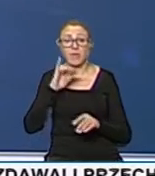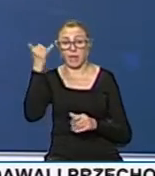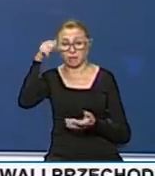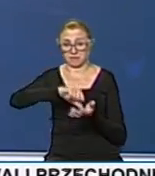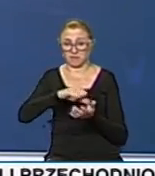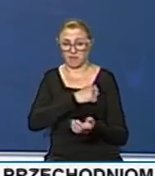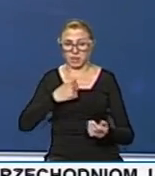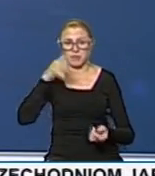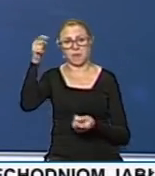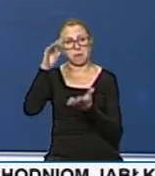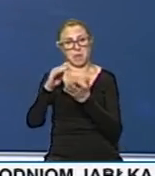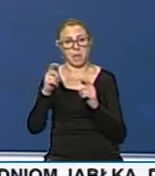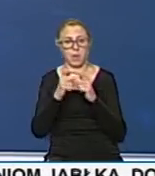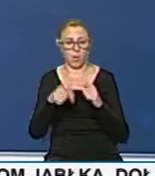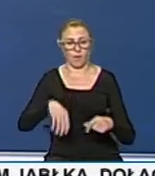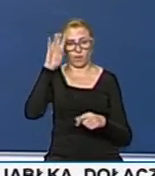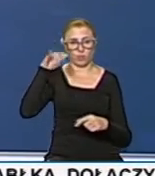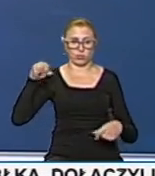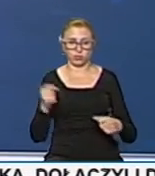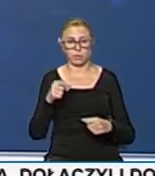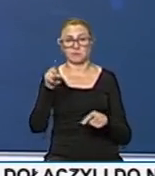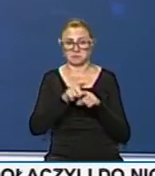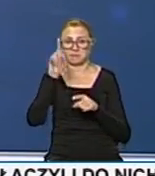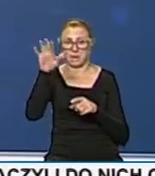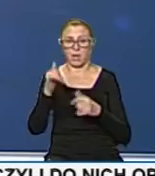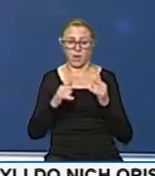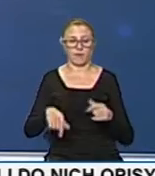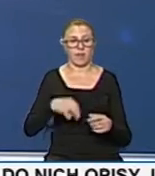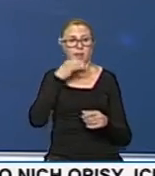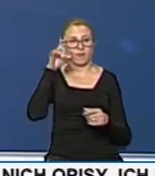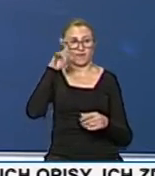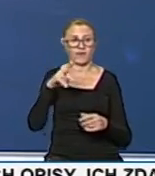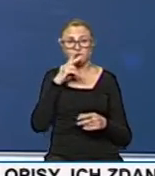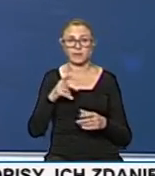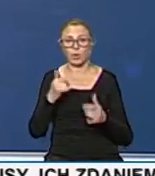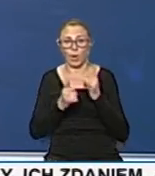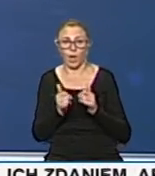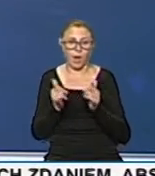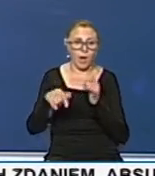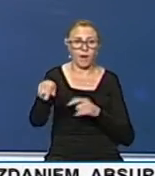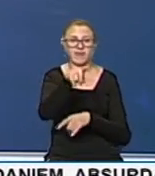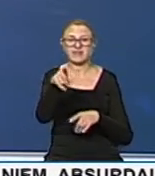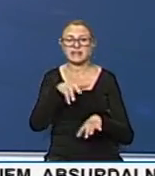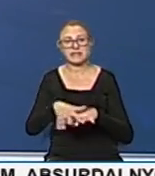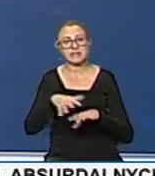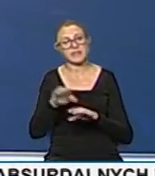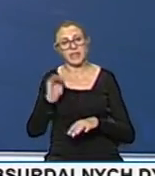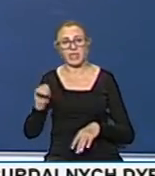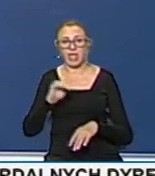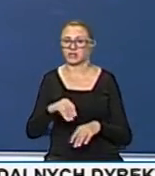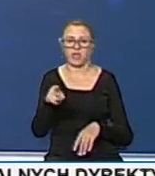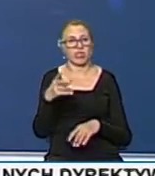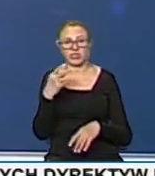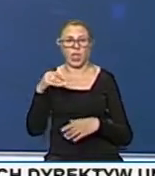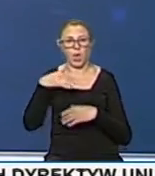gdzie podobny system funkcjonuje. Zainteresowanie nowym środkiem komunikacji widać wyraźnie na ulicy, ale system nie jest jeszcze w pełni